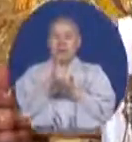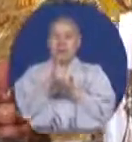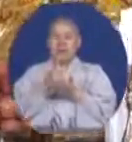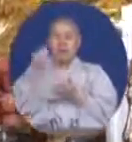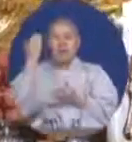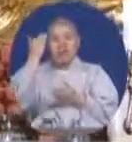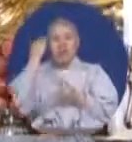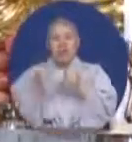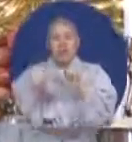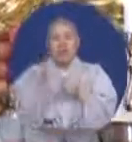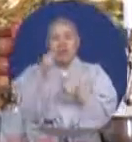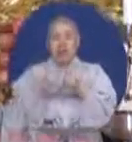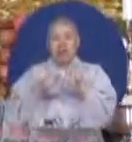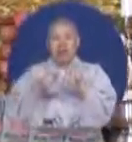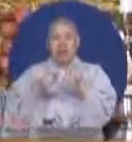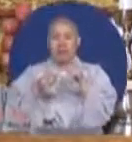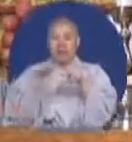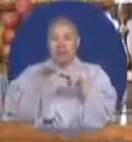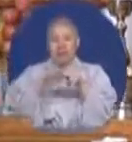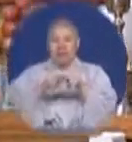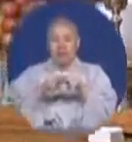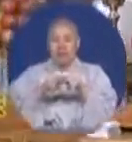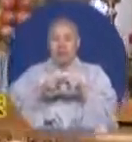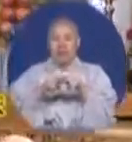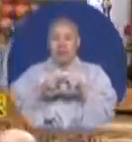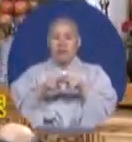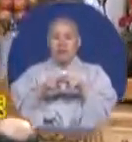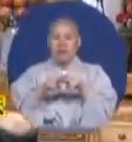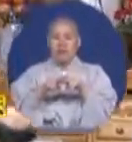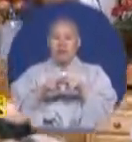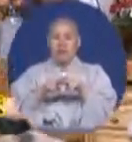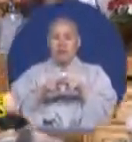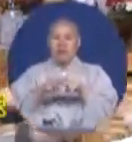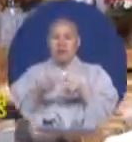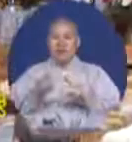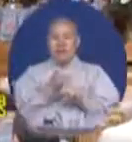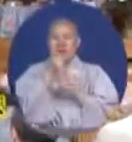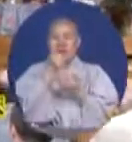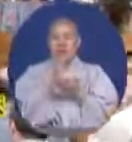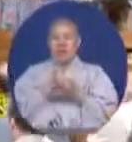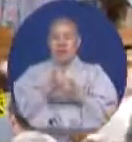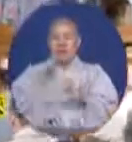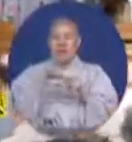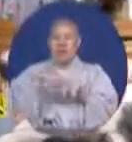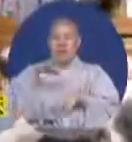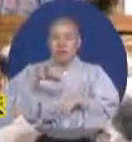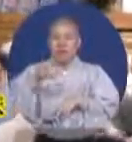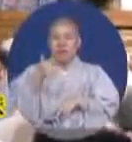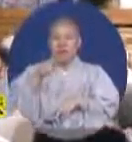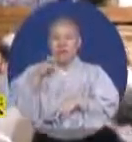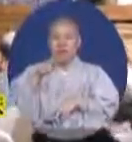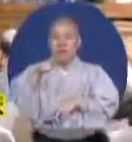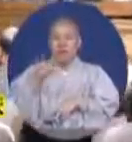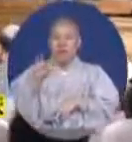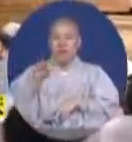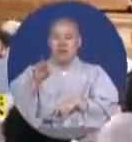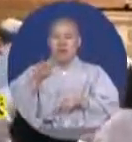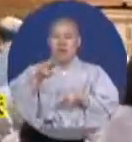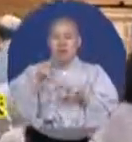보리수하에서 금강상에 앉아서 부처님이 앉은 자리가 금광자요.